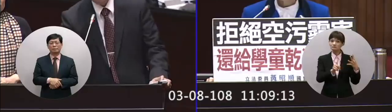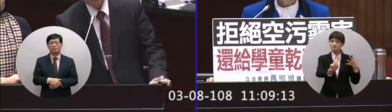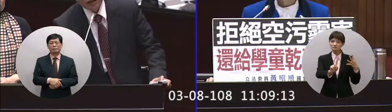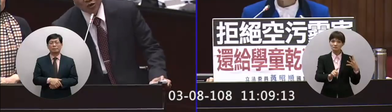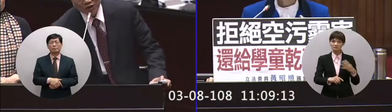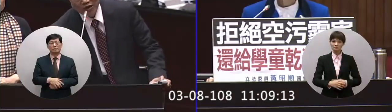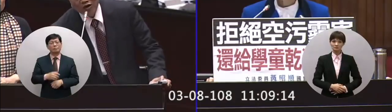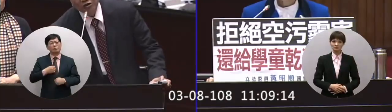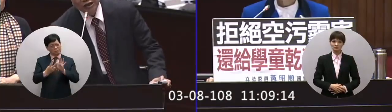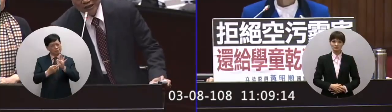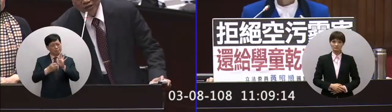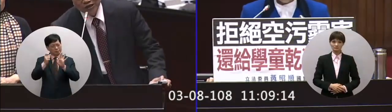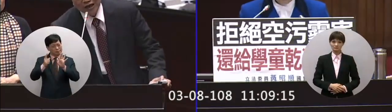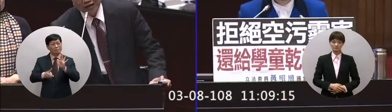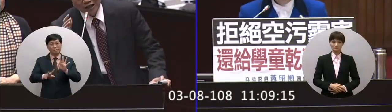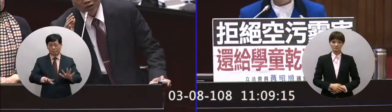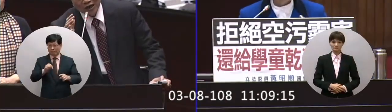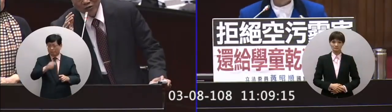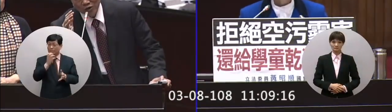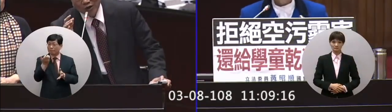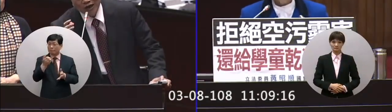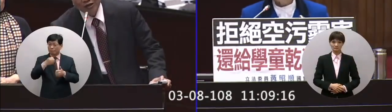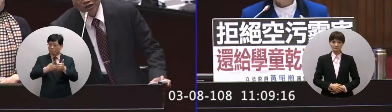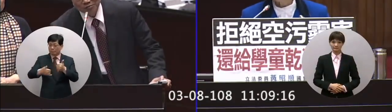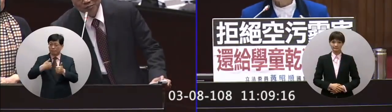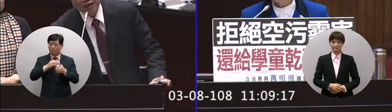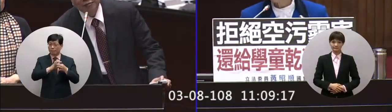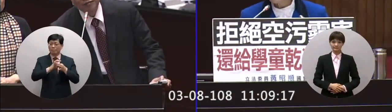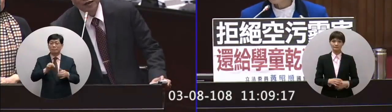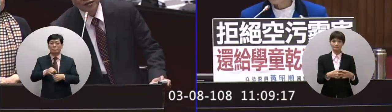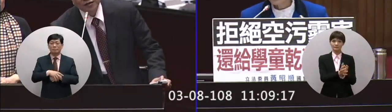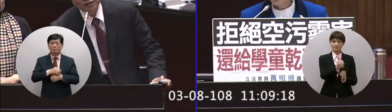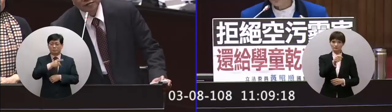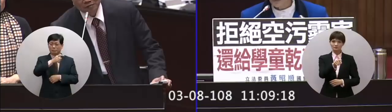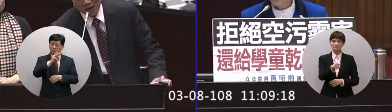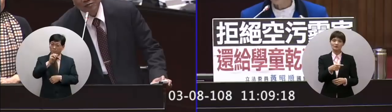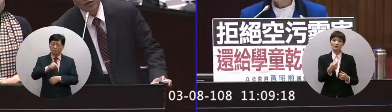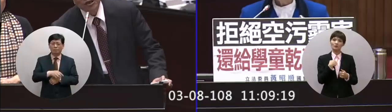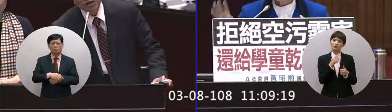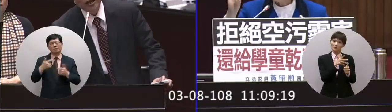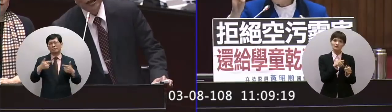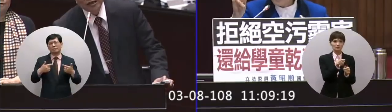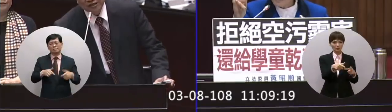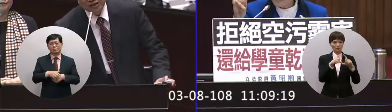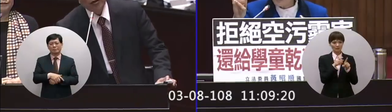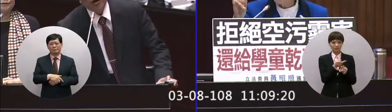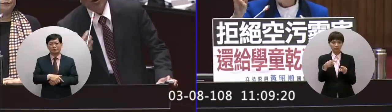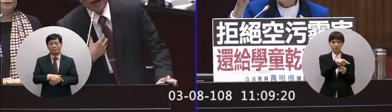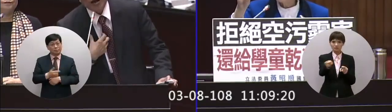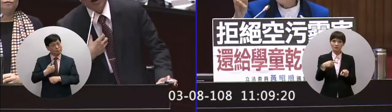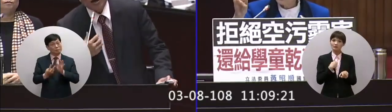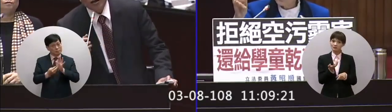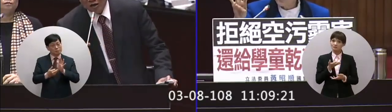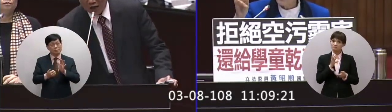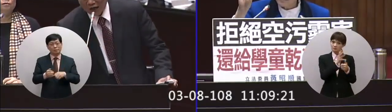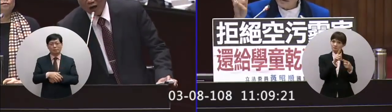我阁一再强调讲，因为即个头段委员的关心 PM，、哦、你来甲我十问西答。 无啦，唔是。 我刚才讲四点，